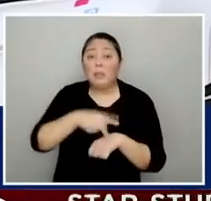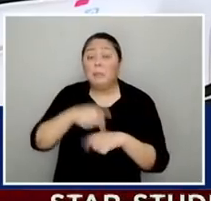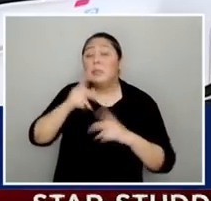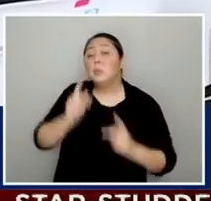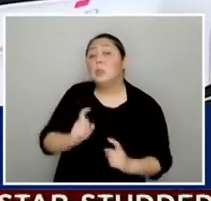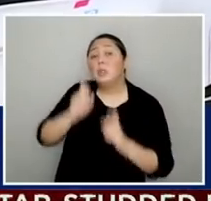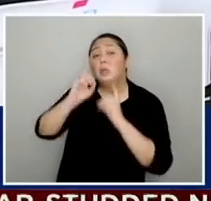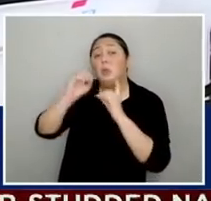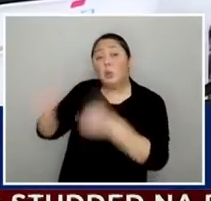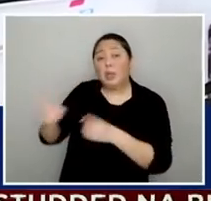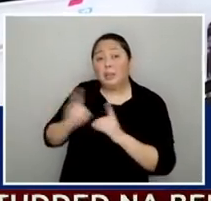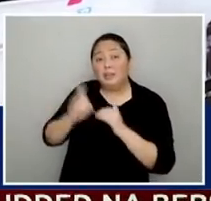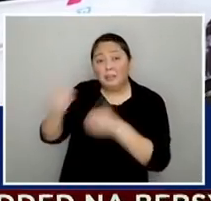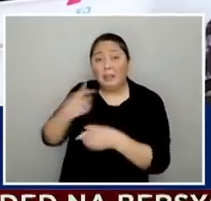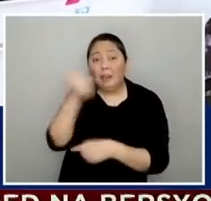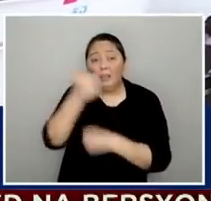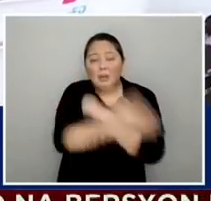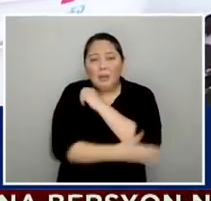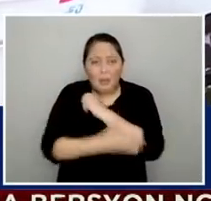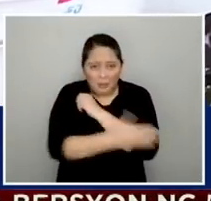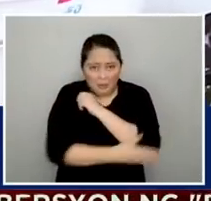Gulia, ABS-CBN News.